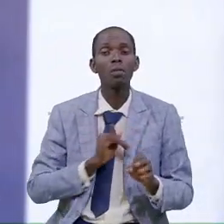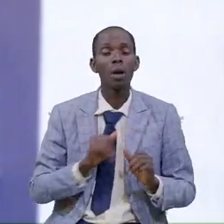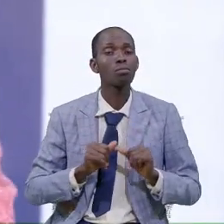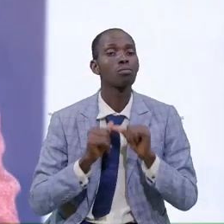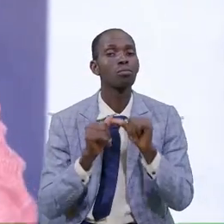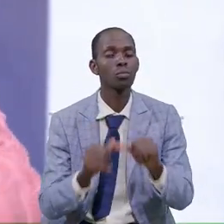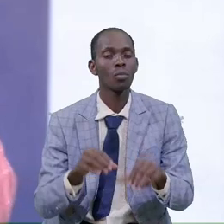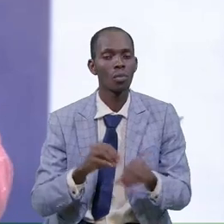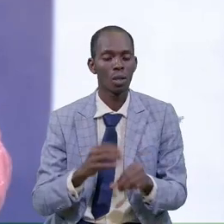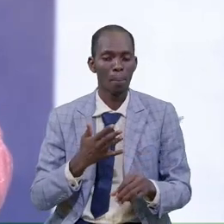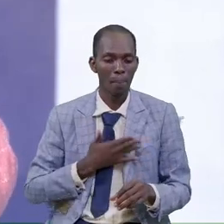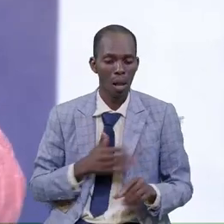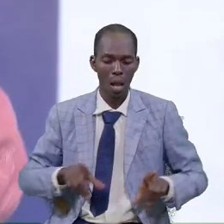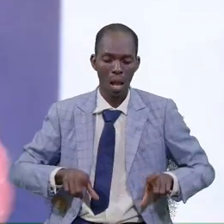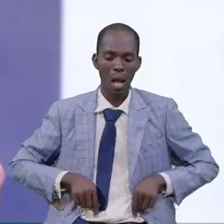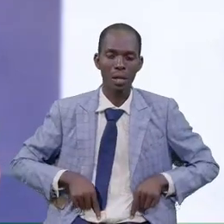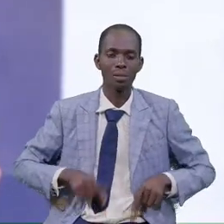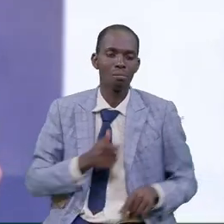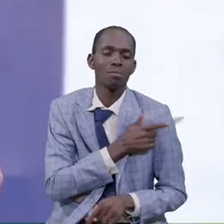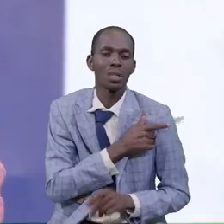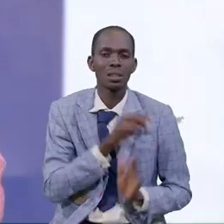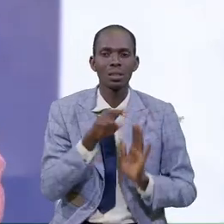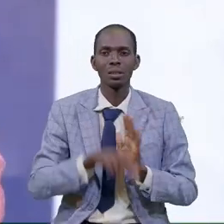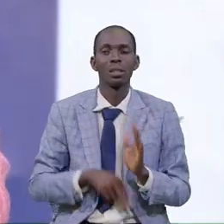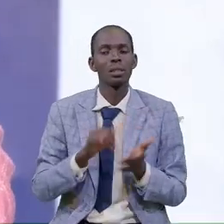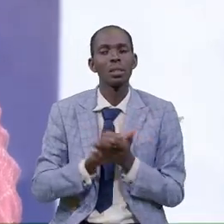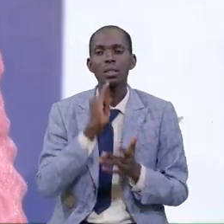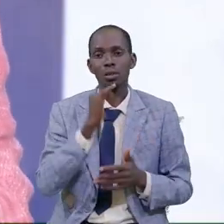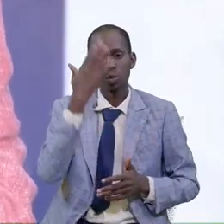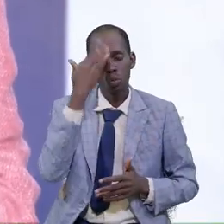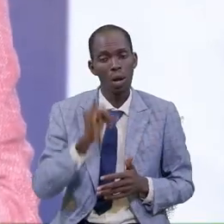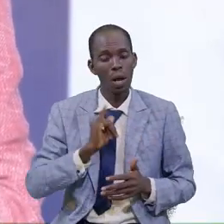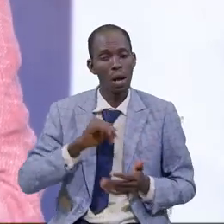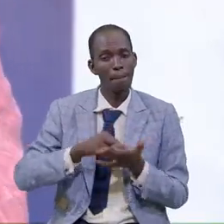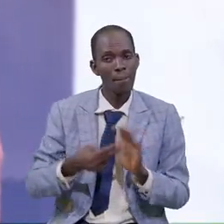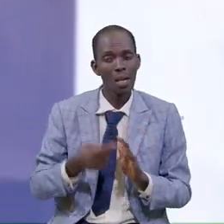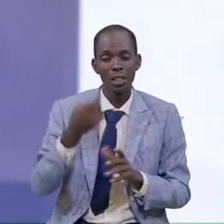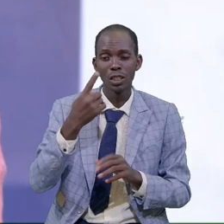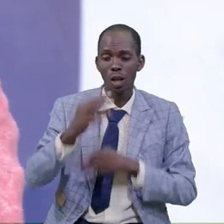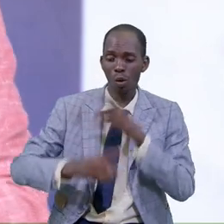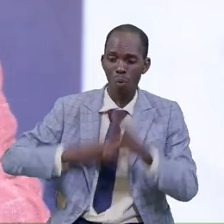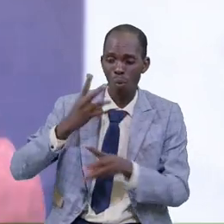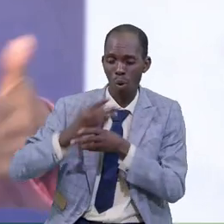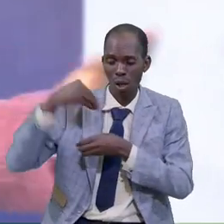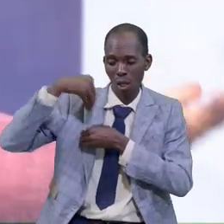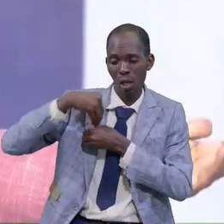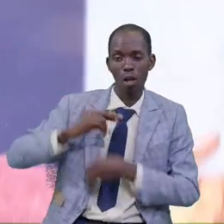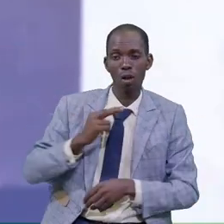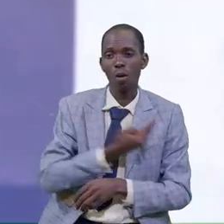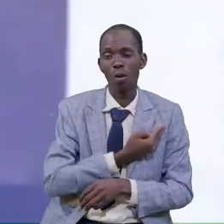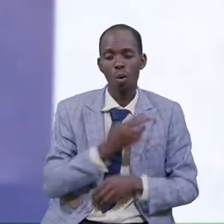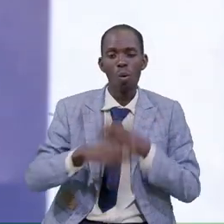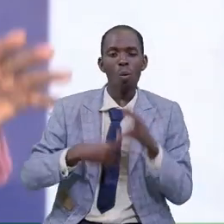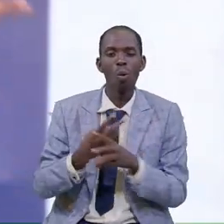contrôlait ma vie? C'est pourquoi je vous dis, le monde en nous, le monde de l'oisiveté, le monde de la